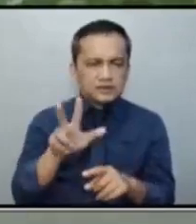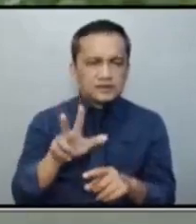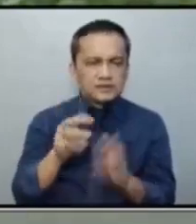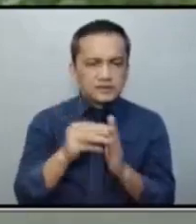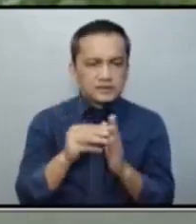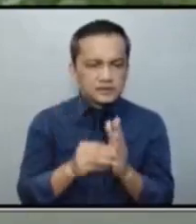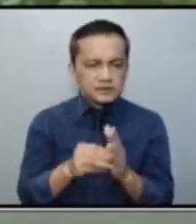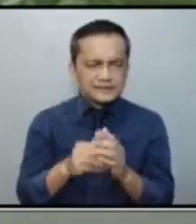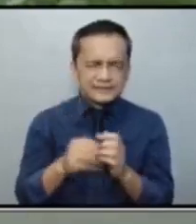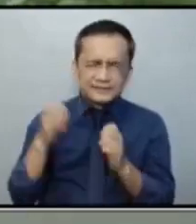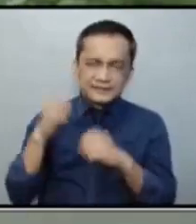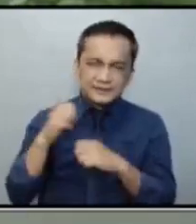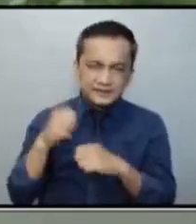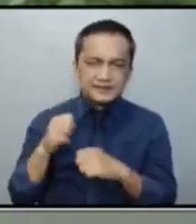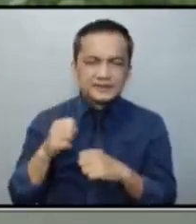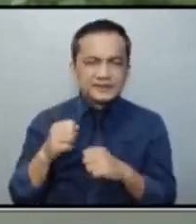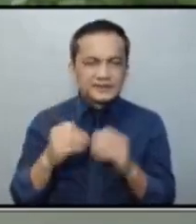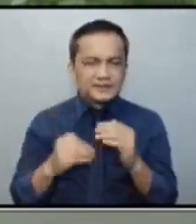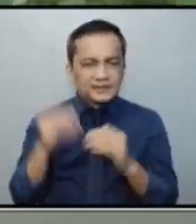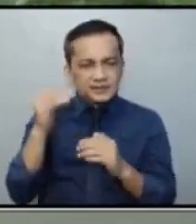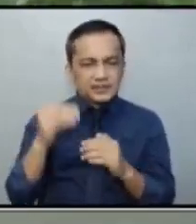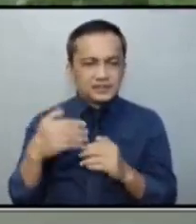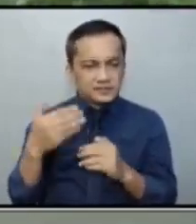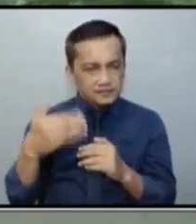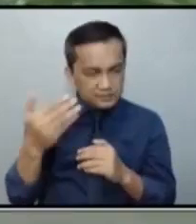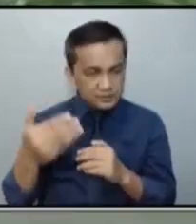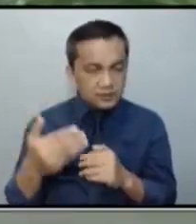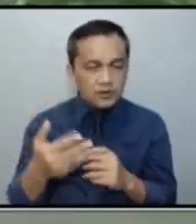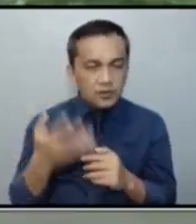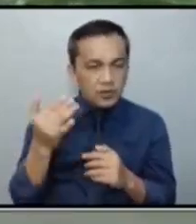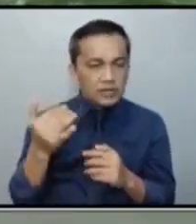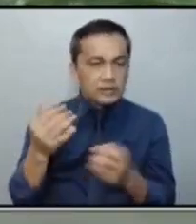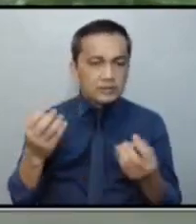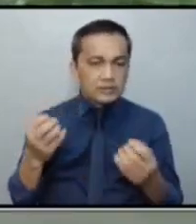inaasahang tataas pa sa mga susunod na araw dahil marami